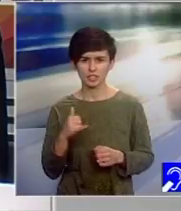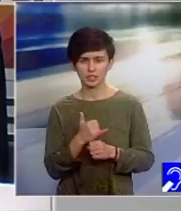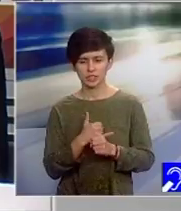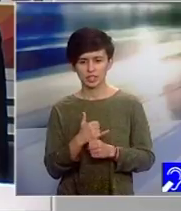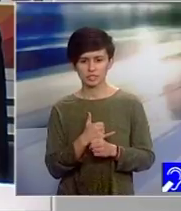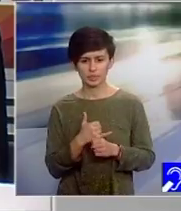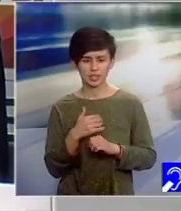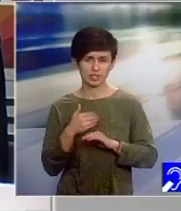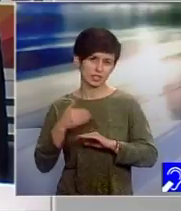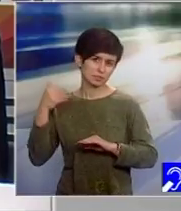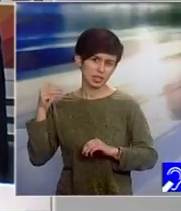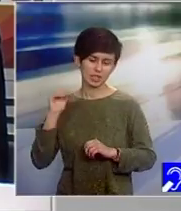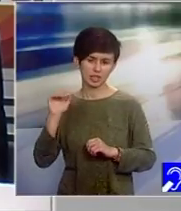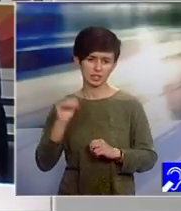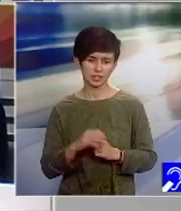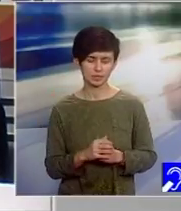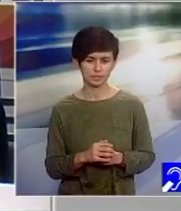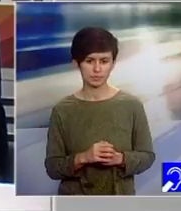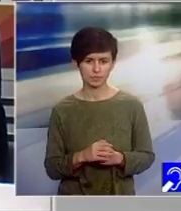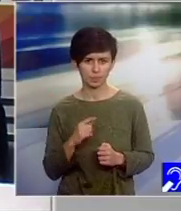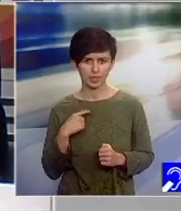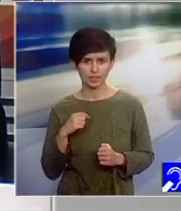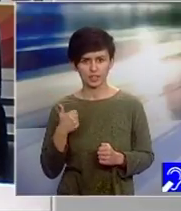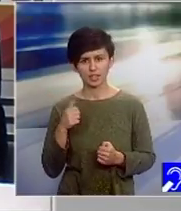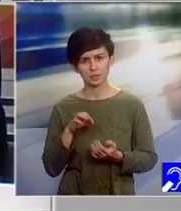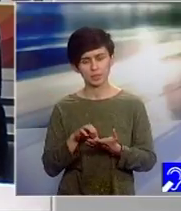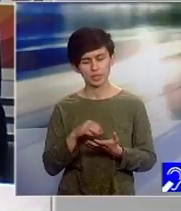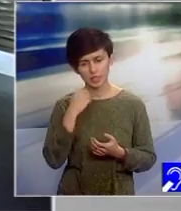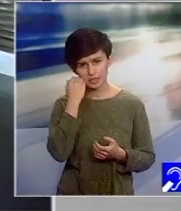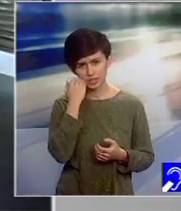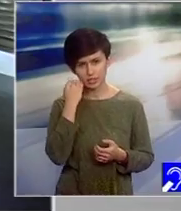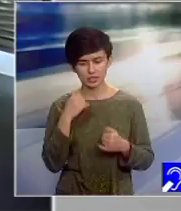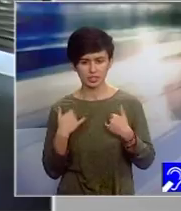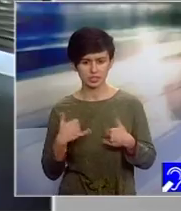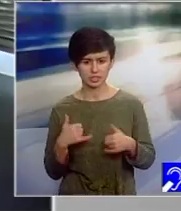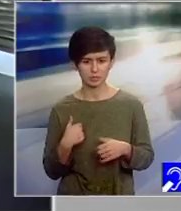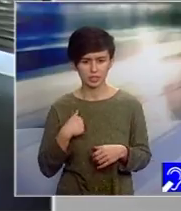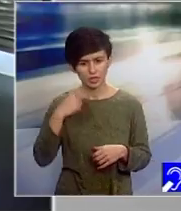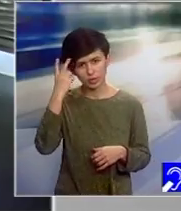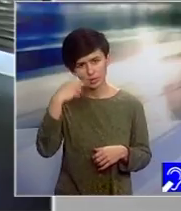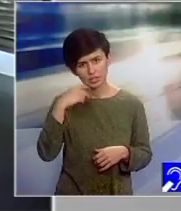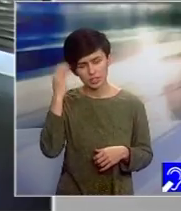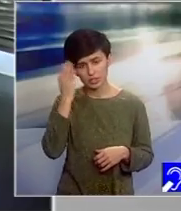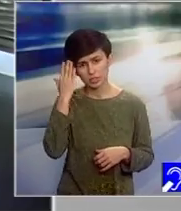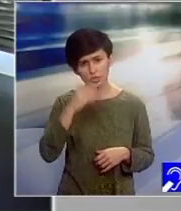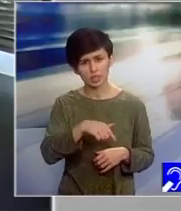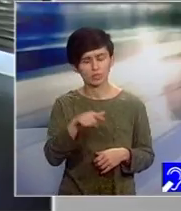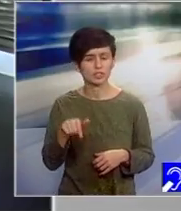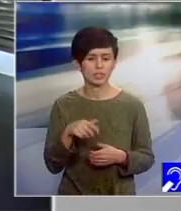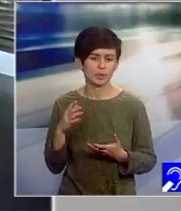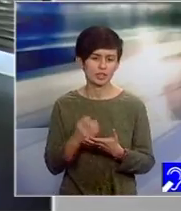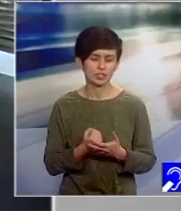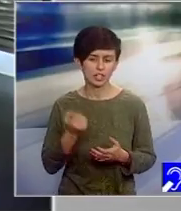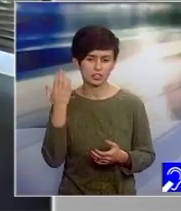acesta în anii trecuți? Nu, e prima oară când se întâmplă. Am înțeles că școala noastră a mai câștigat și în trecut, dar atunci eu nu